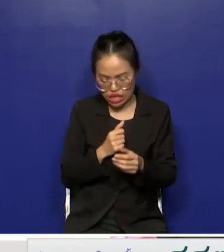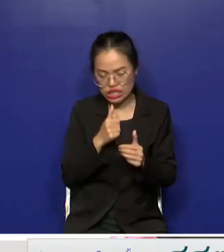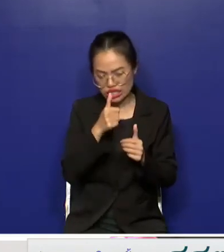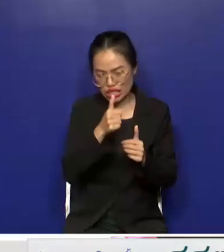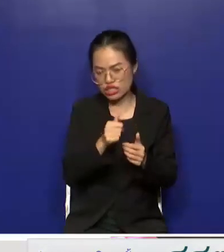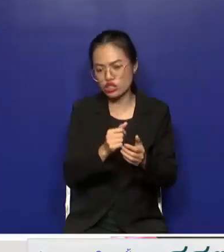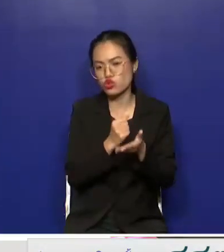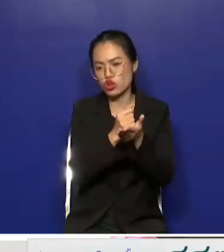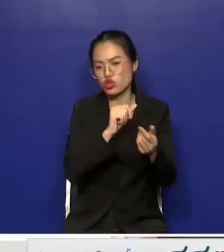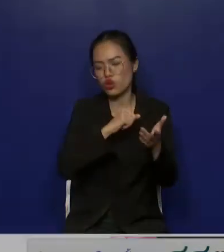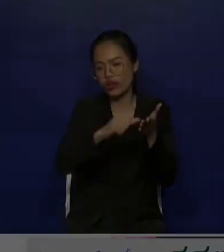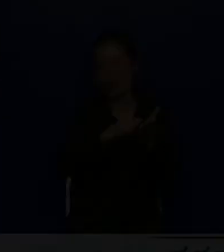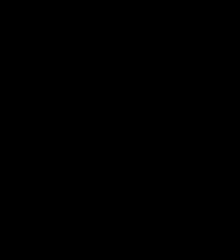คุทําทครัครับ ขอบคุหมอกครับ